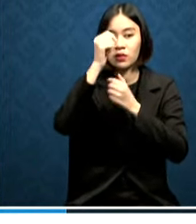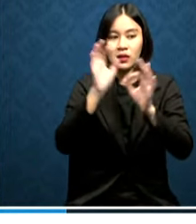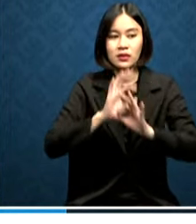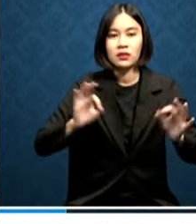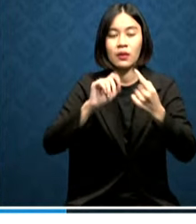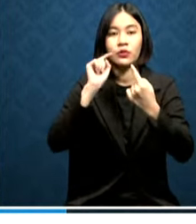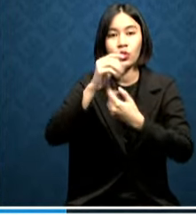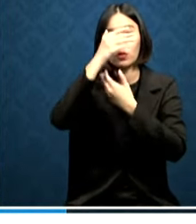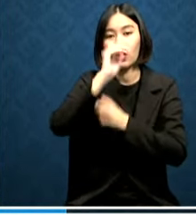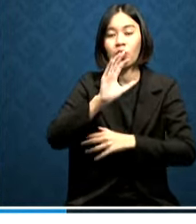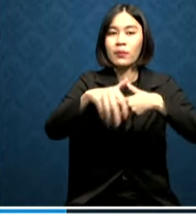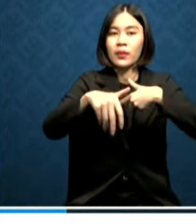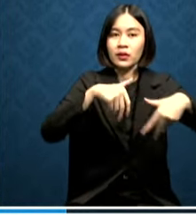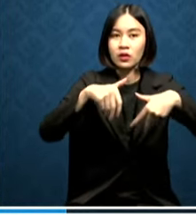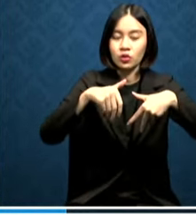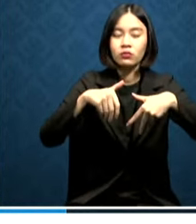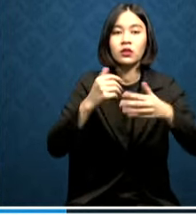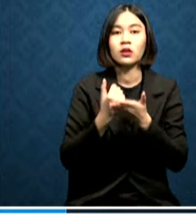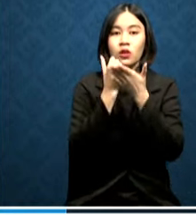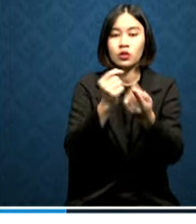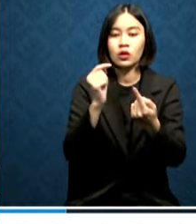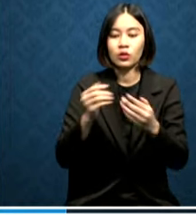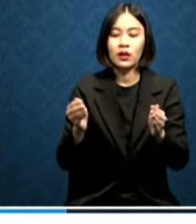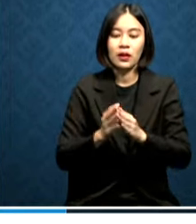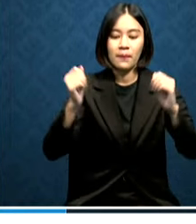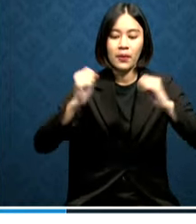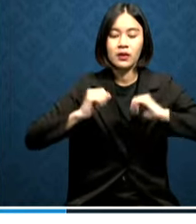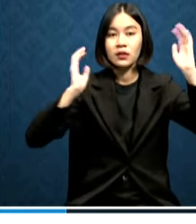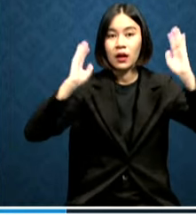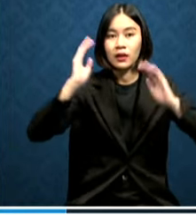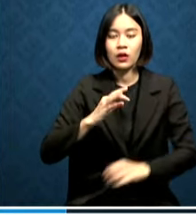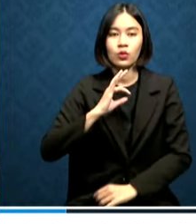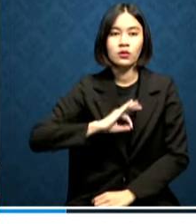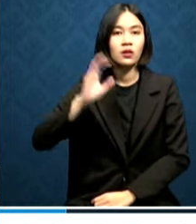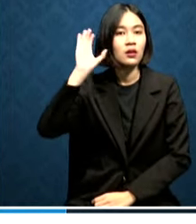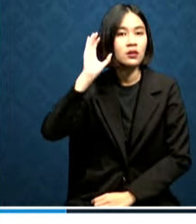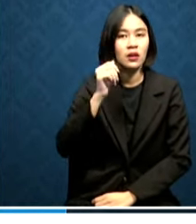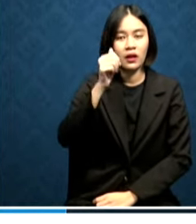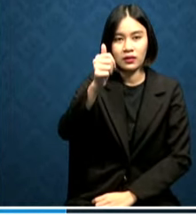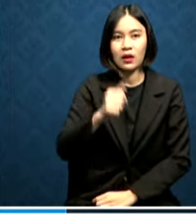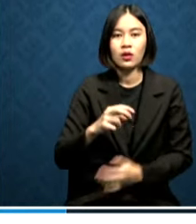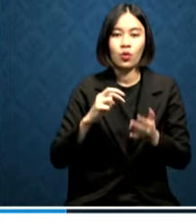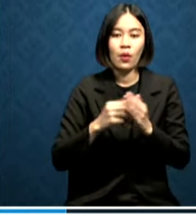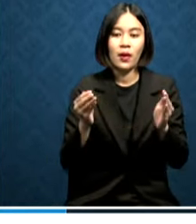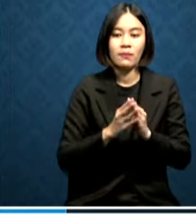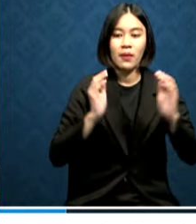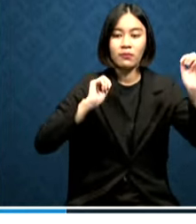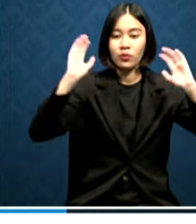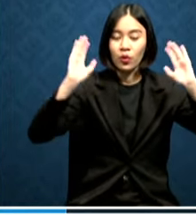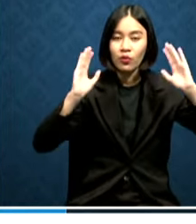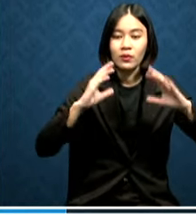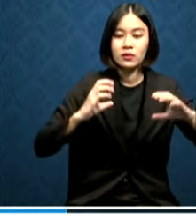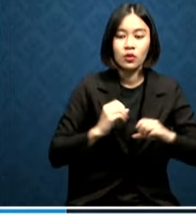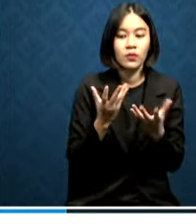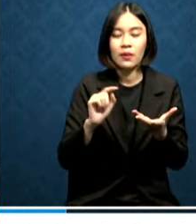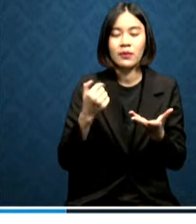กับความสนใจของประชาชนซึ่งมันจะทำให้ประชามตินั้นน่ะมีความน่าเชื่อถือแต่ไม่ได้ความว่าประชามตินั้นจะมีข้อยุติไม่ยุตินะครับ